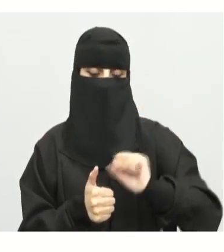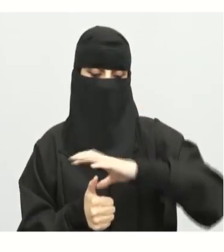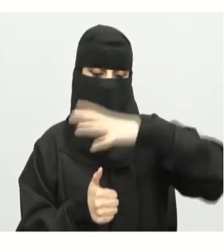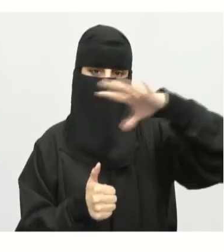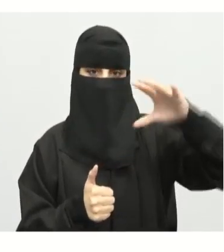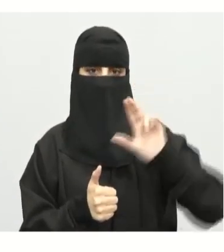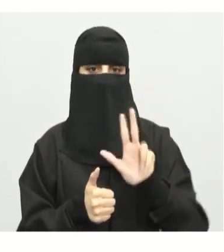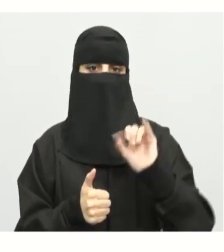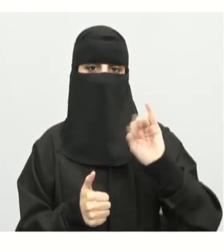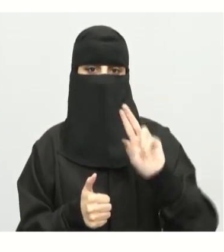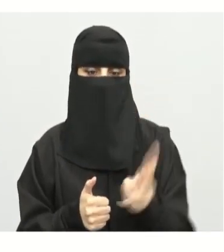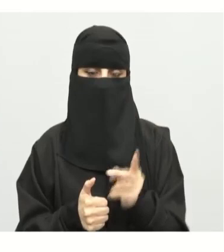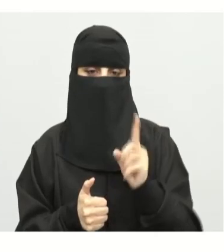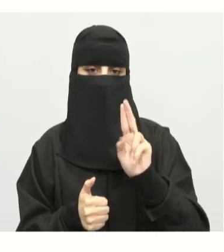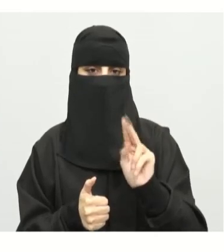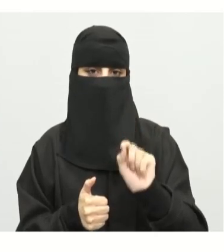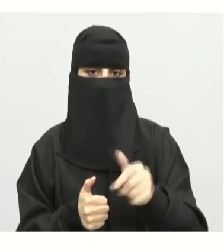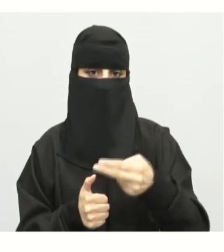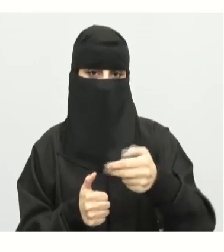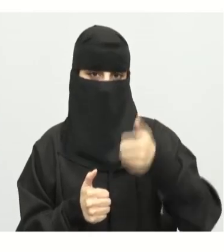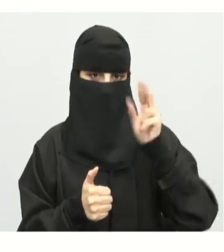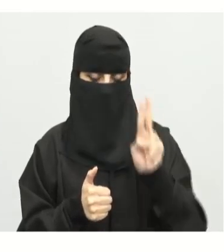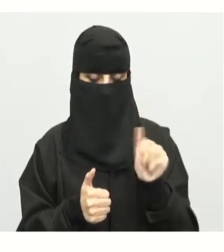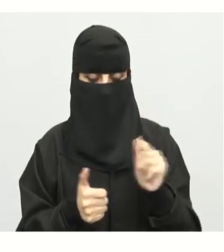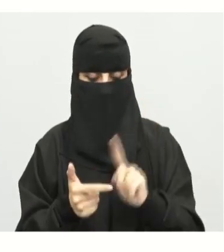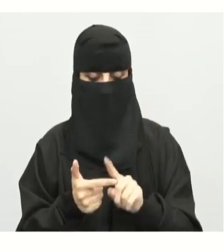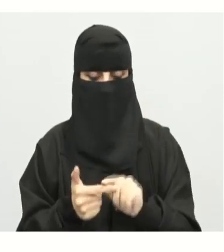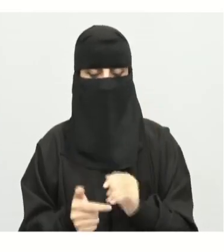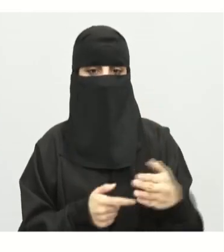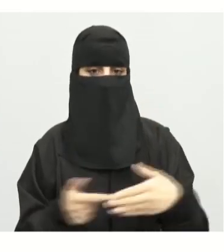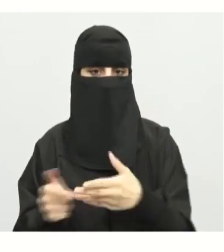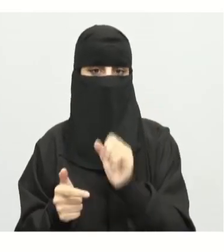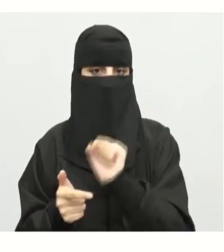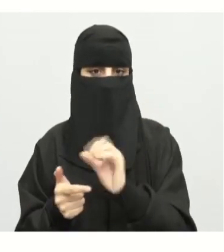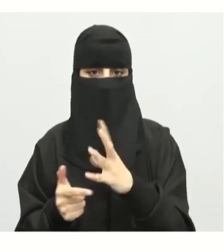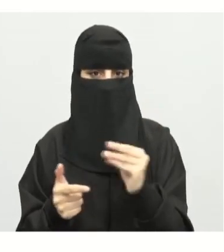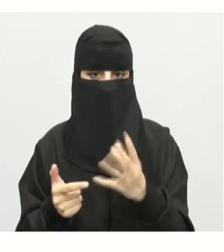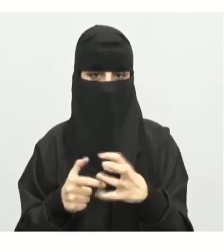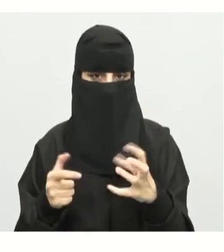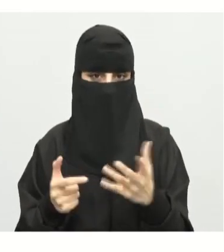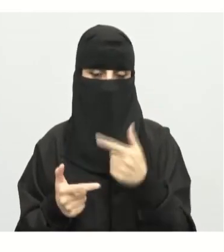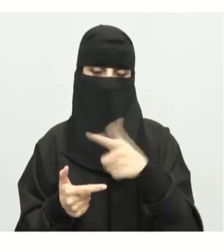تعد الاوديه من المنخفضات اجابه صحيحه احسنتم